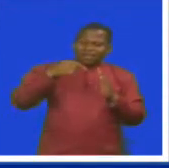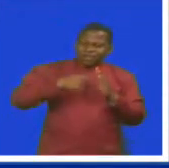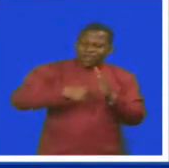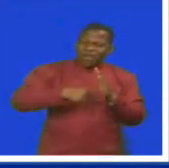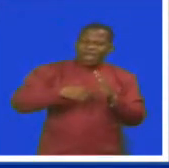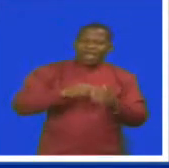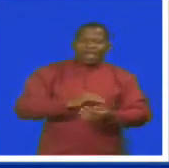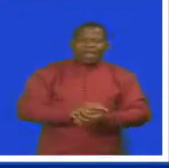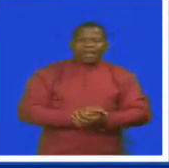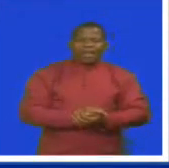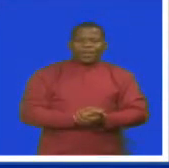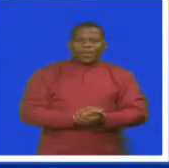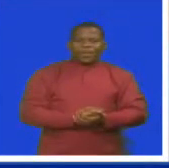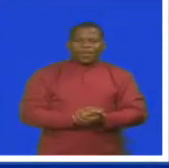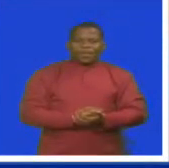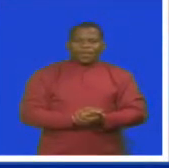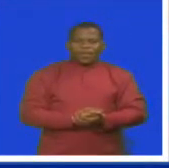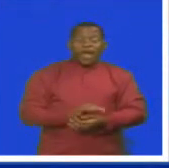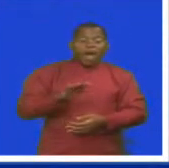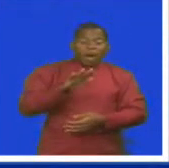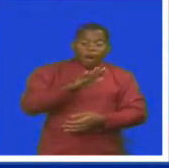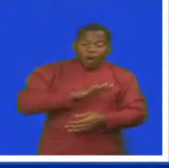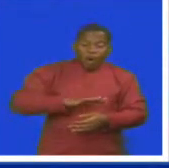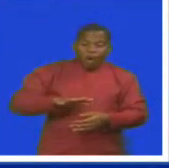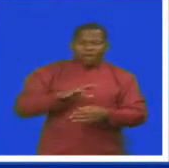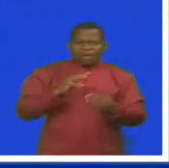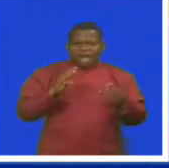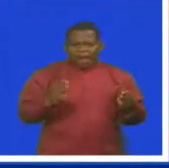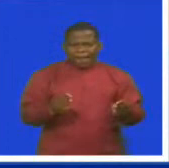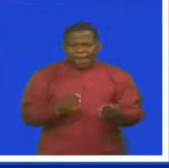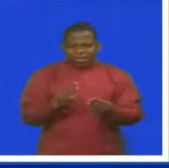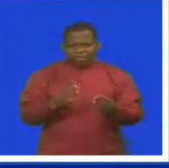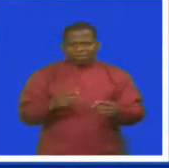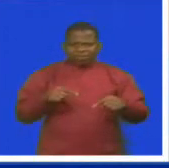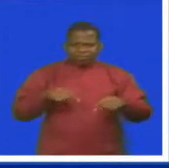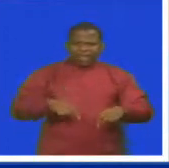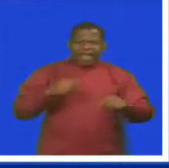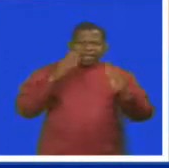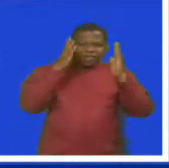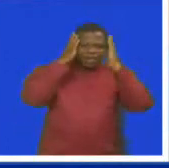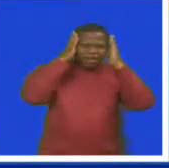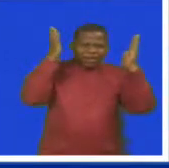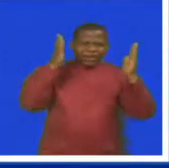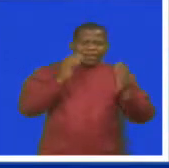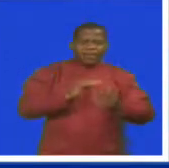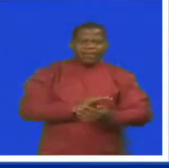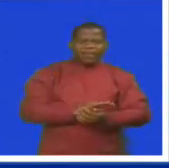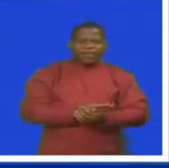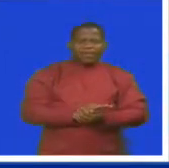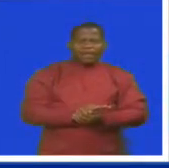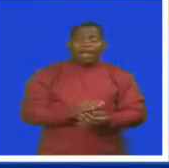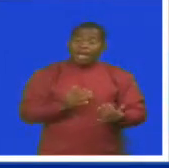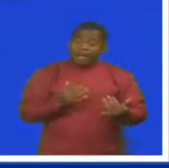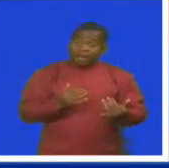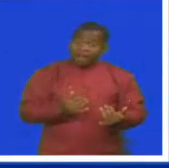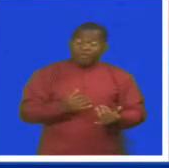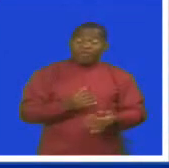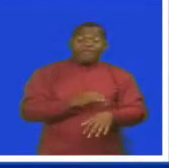bantu even bathole kwekuthi noma ngabe ukuphi makuthiwa nje awu lokhu kune-COVID bantwana